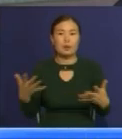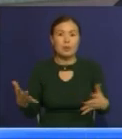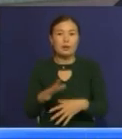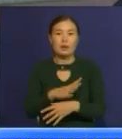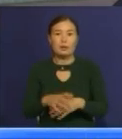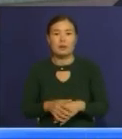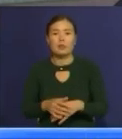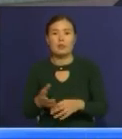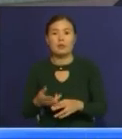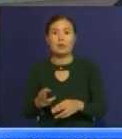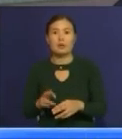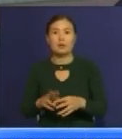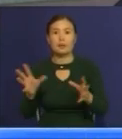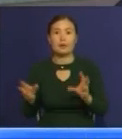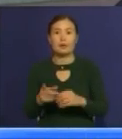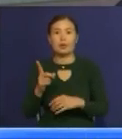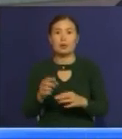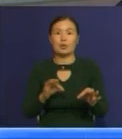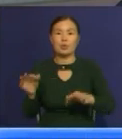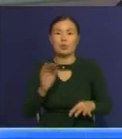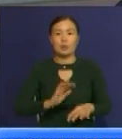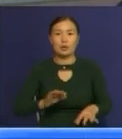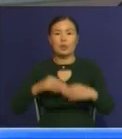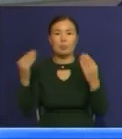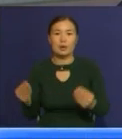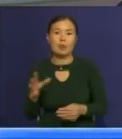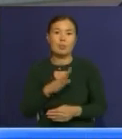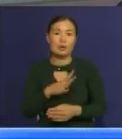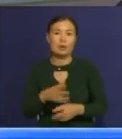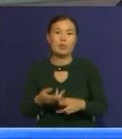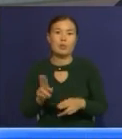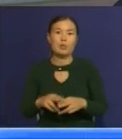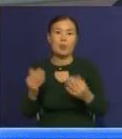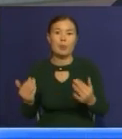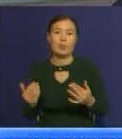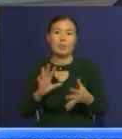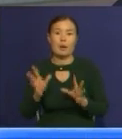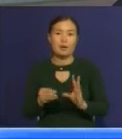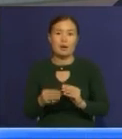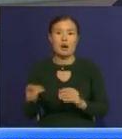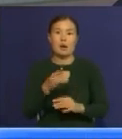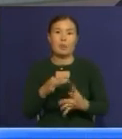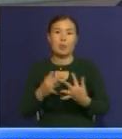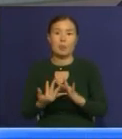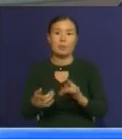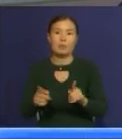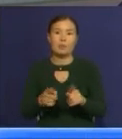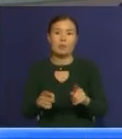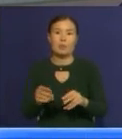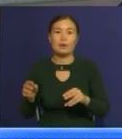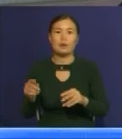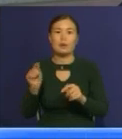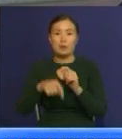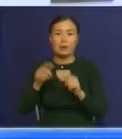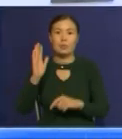бар. Қазір ана 2 километр жер сол жекеге берілген, оның бәрі қайтарылады. Сондықтан мына ол бүкіл аудандарға да бәріне ол тиесілі